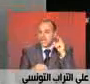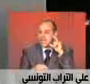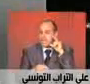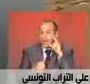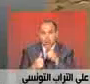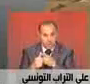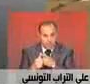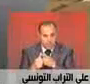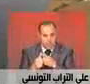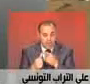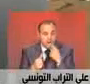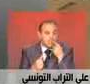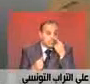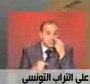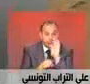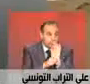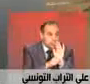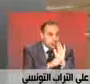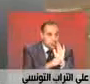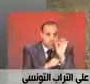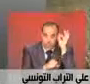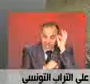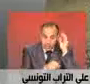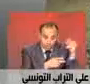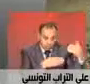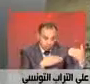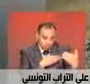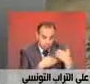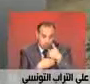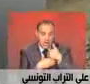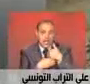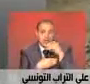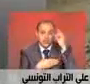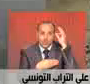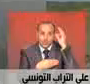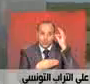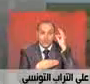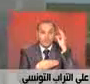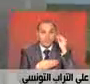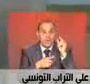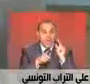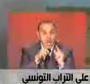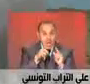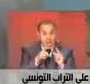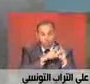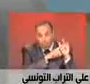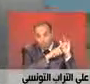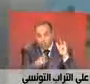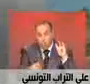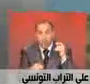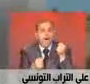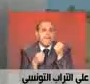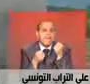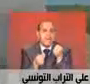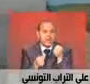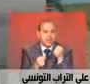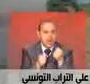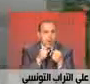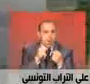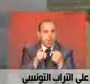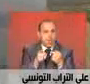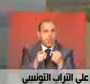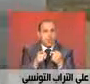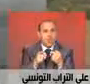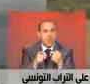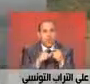أولية. وحسب شهود عيان من التونسيين العائدين لتوهم من ليبيا، فإن القصف كان شديدا حيث استعملت